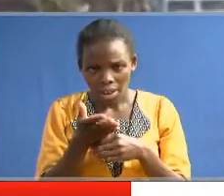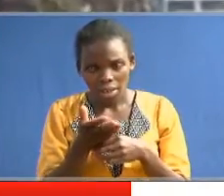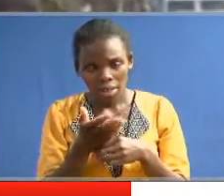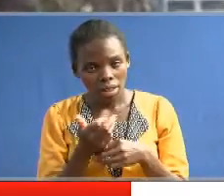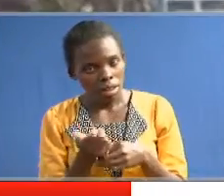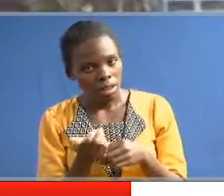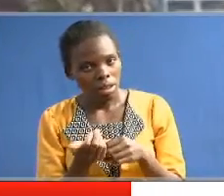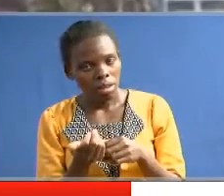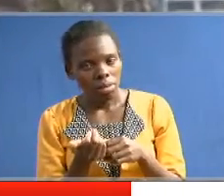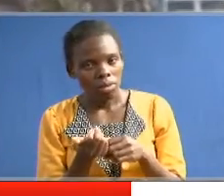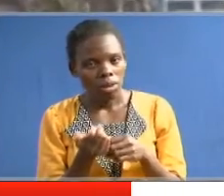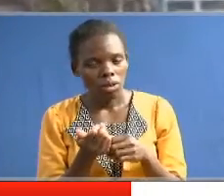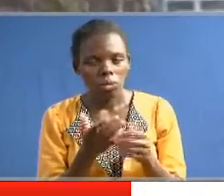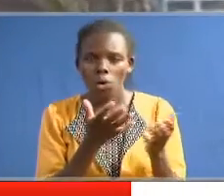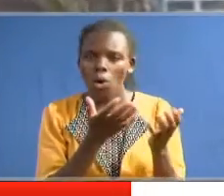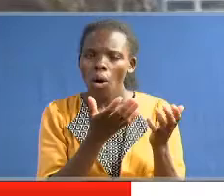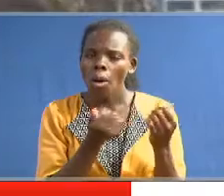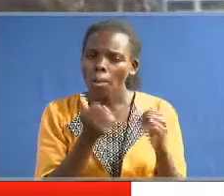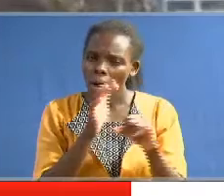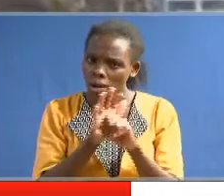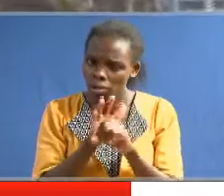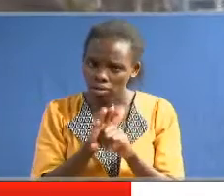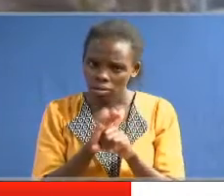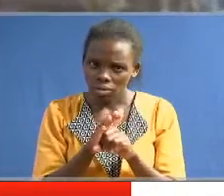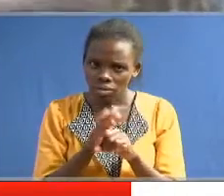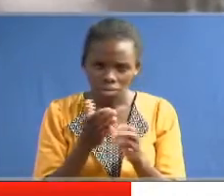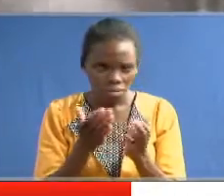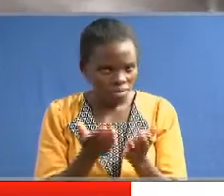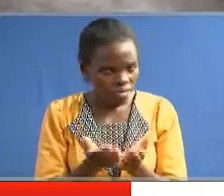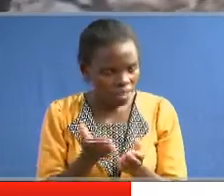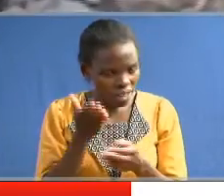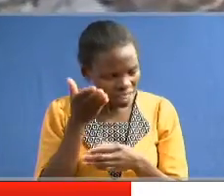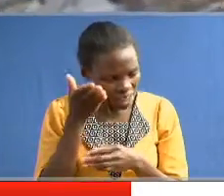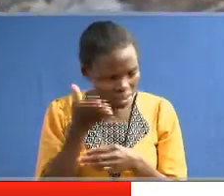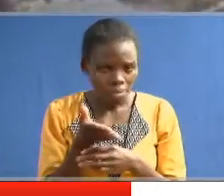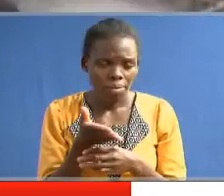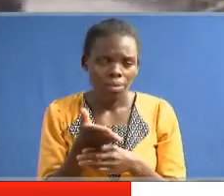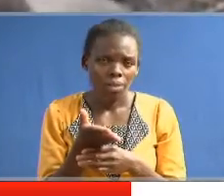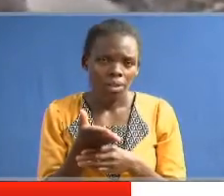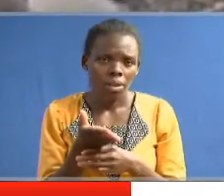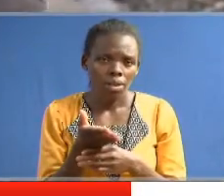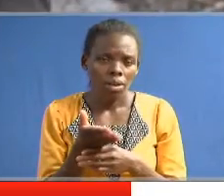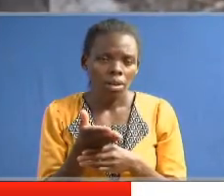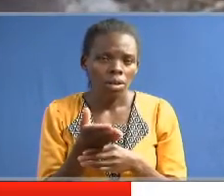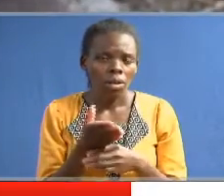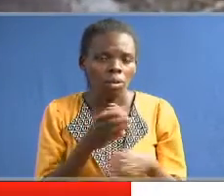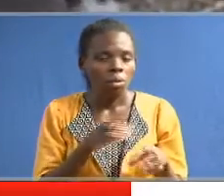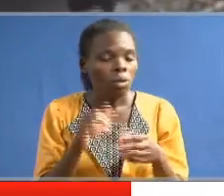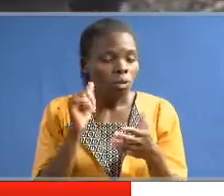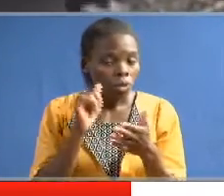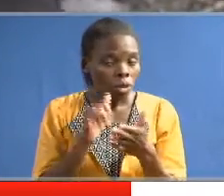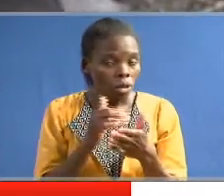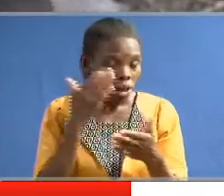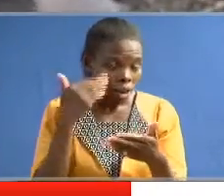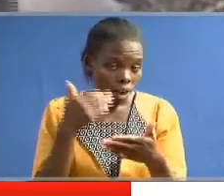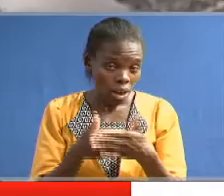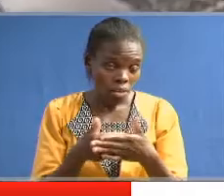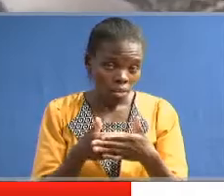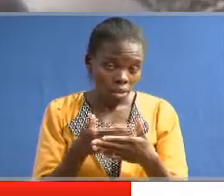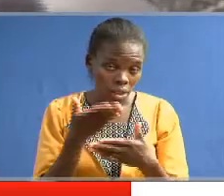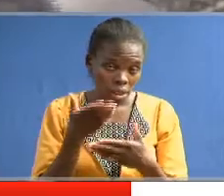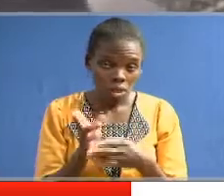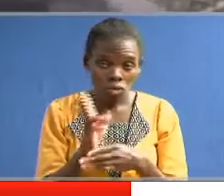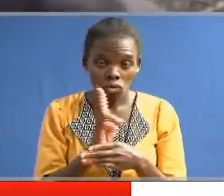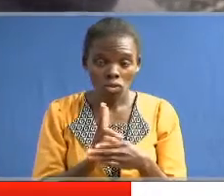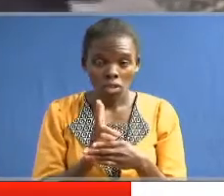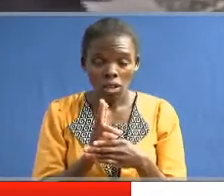wake na tuna matumaini makubwa sana kwamba ile mili iko ndani. Kwa hivyo kila ambacho tunafanya sasa ni kuhakikisha kwamba tunaposhika lile gari